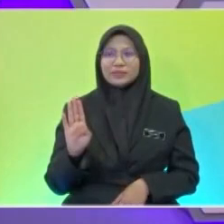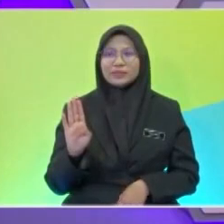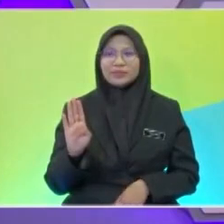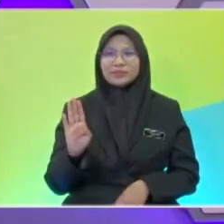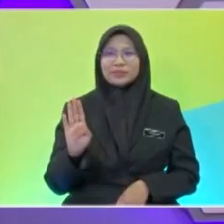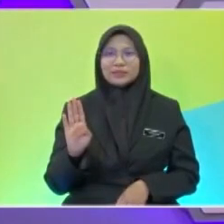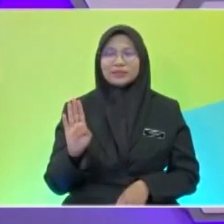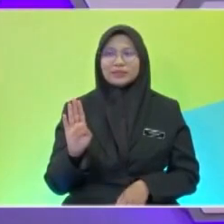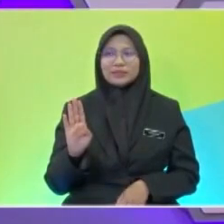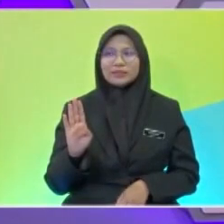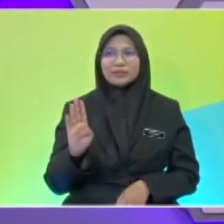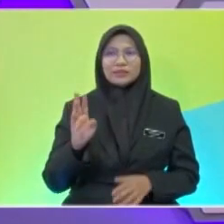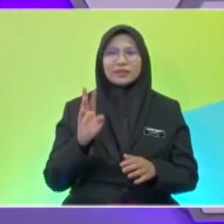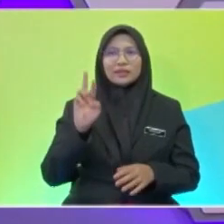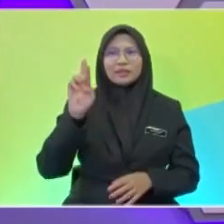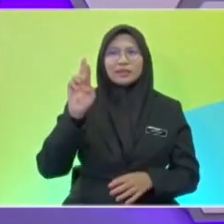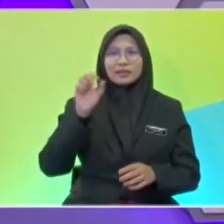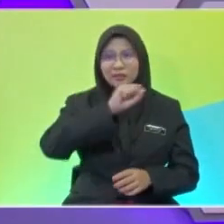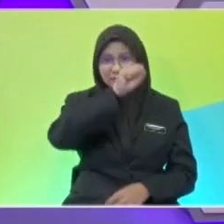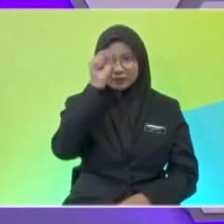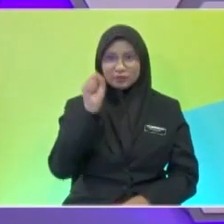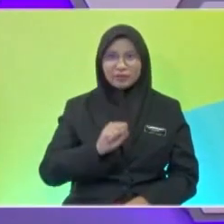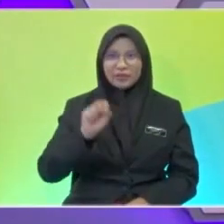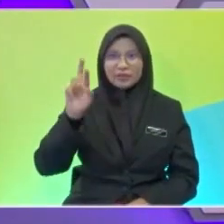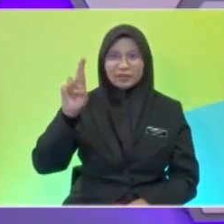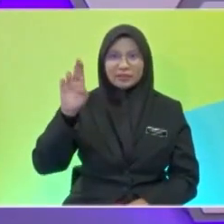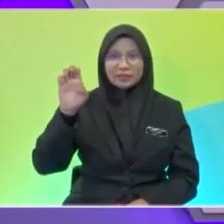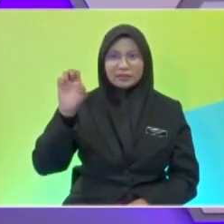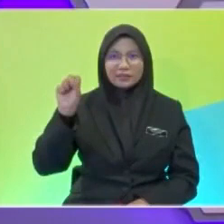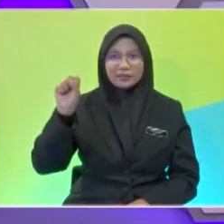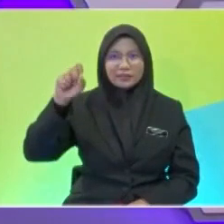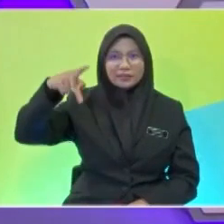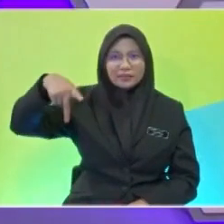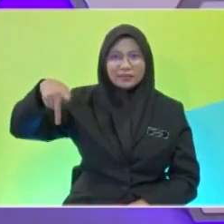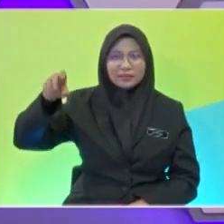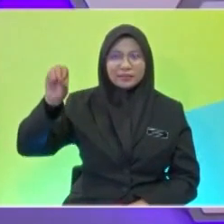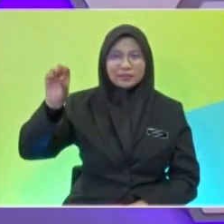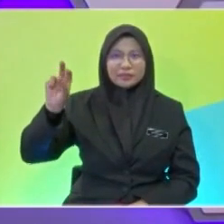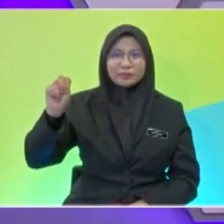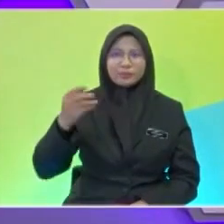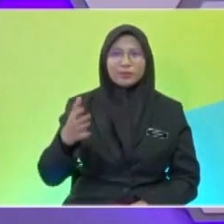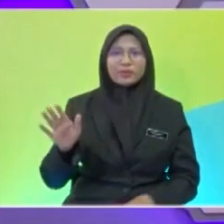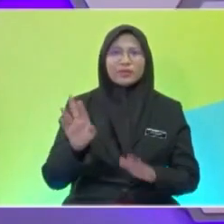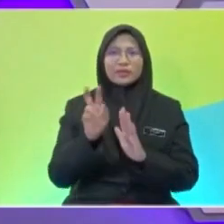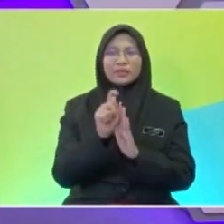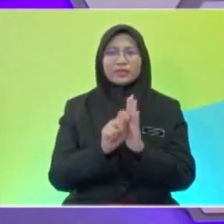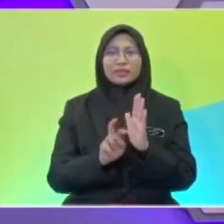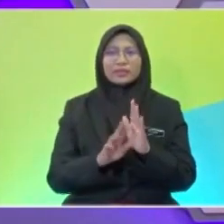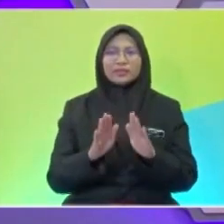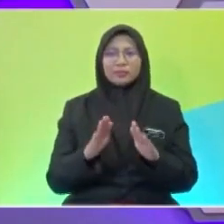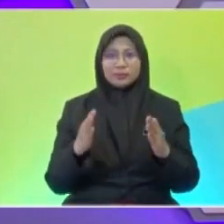ini yang saya katakan tadi tentang bagaimana Calung mengkaitkan ya situasi semasa dengan soal LAN dan juga